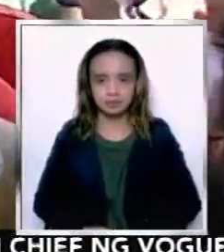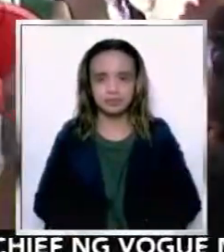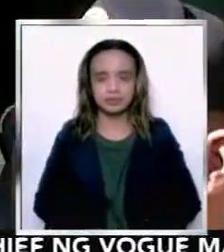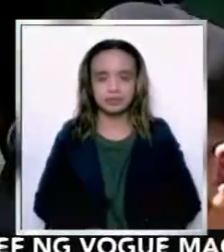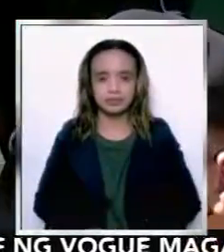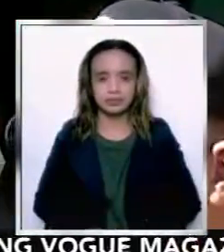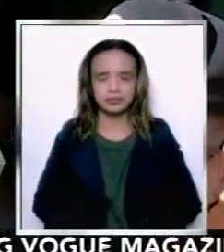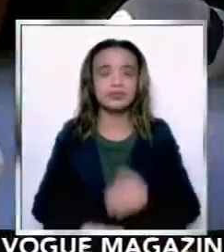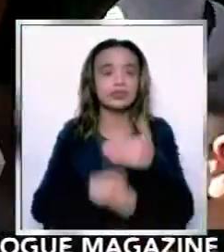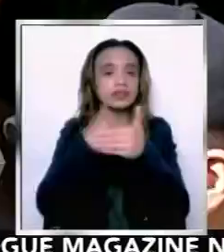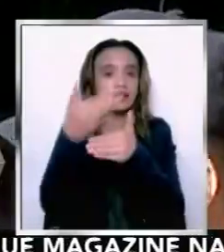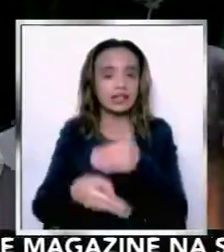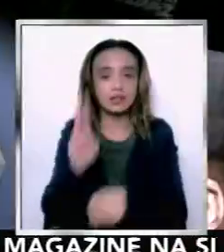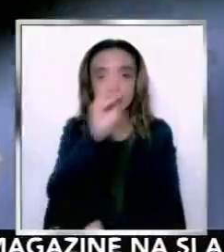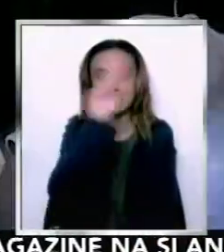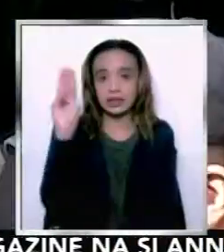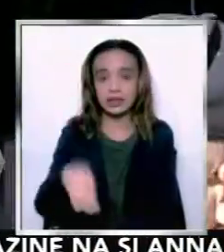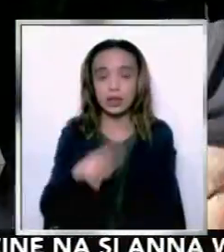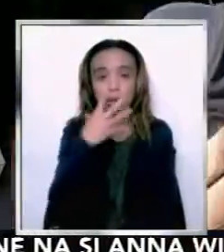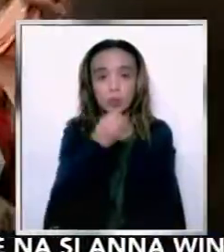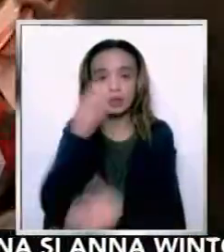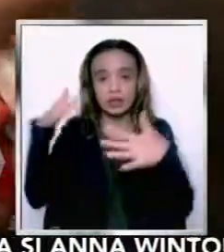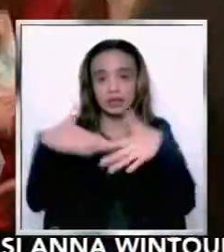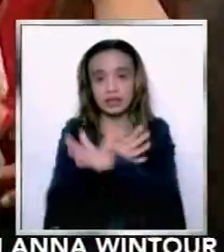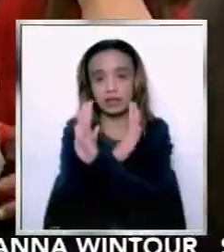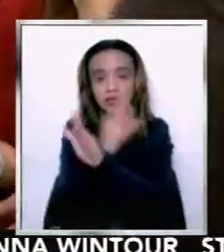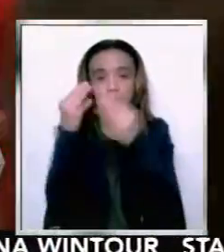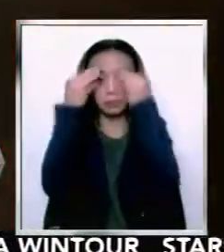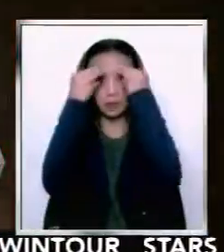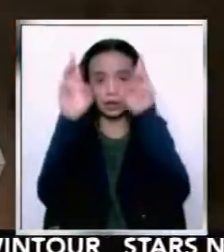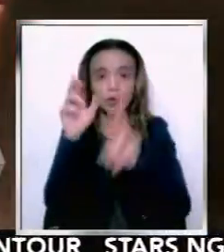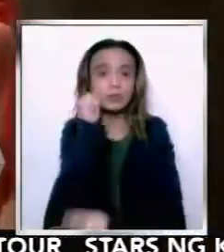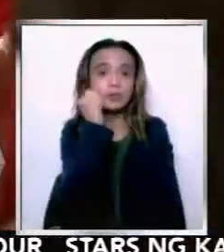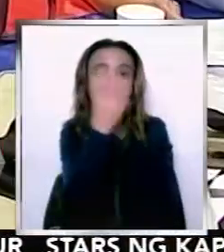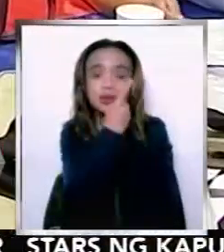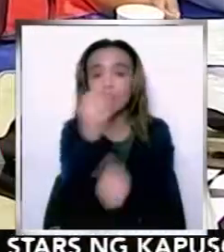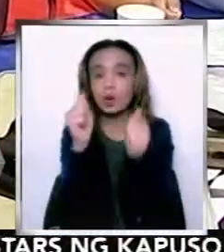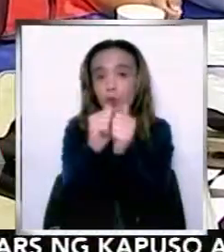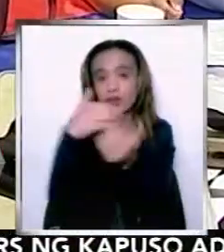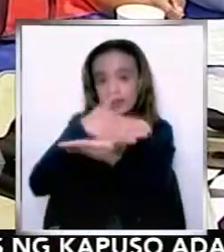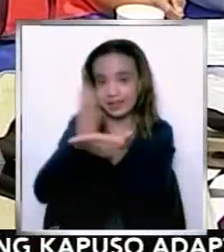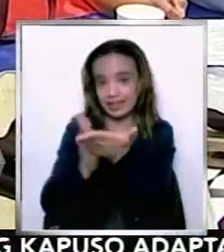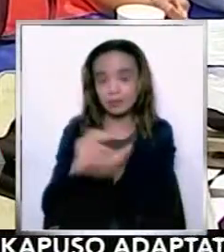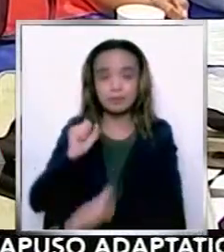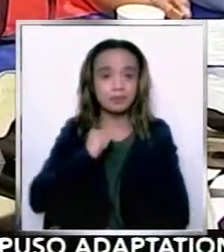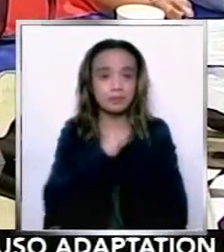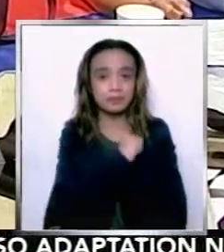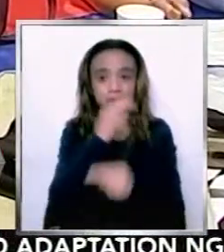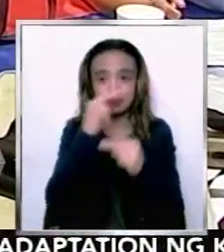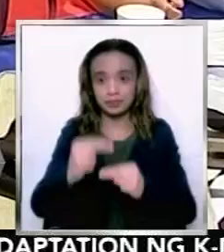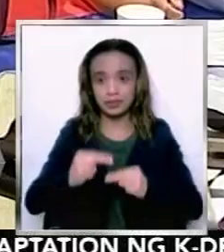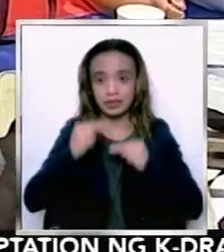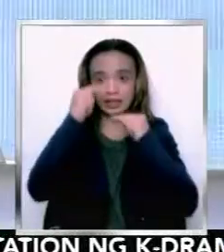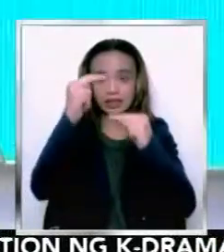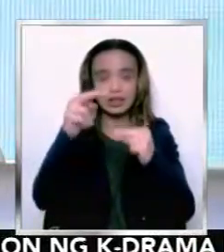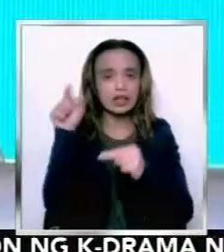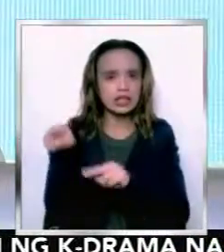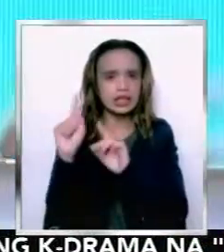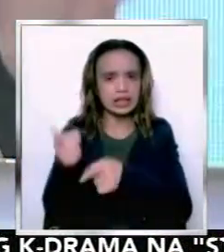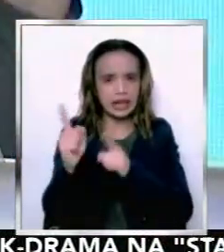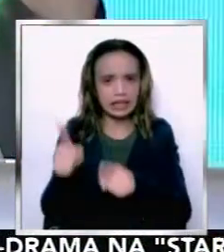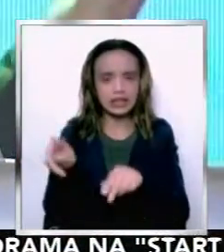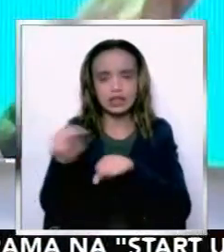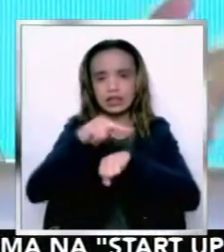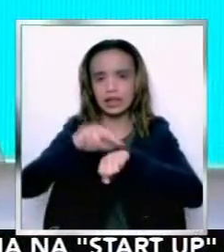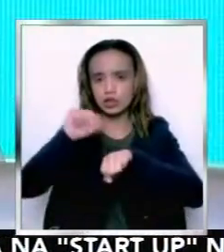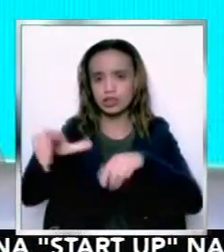Umikot sa Maynila ngayong araw si Davao City Mayor Sara Duterte kasamang ilang senatorial candidates. Dumalo rin siya sa National Assembly ng Liga ng Mga